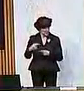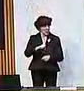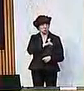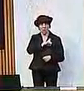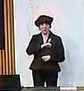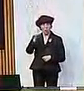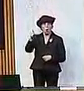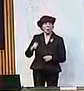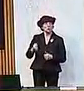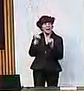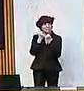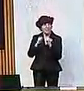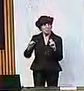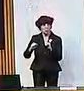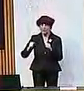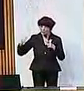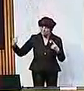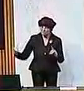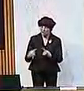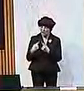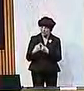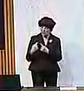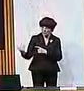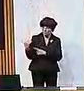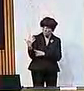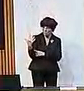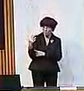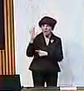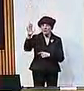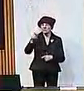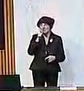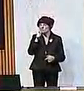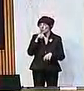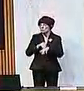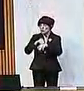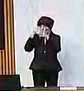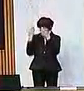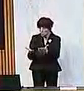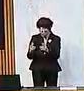demokratiefeindlichen Ansinnungen und auch die Wortmeldungen, die Sie hier tätigen. Das darf nicht passieren.